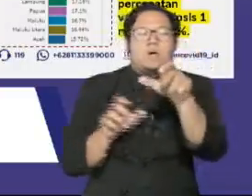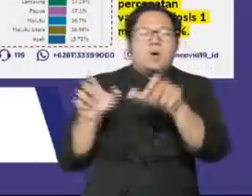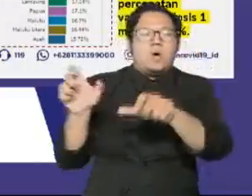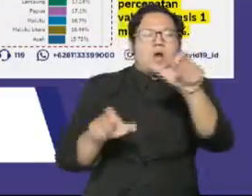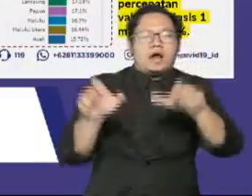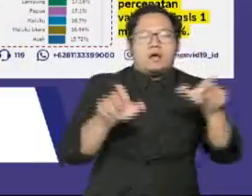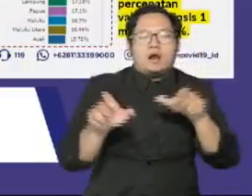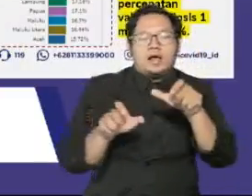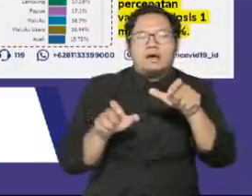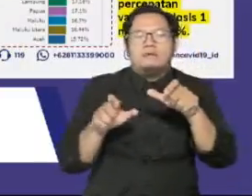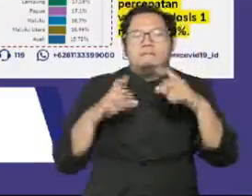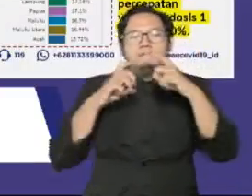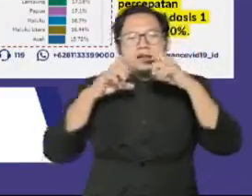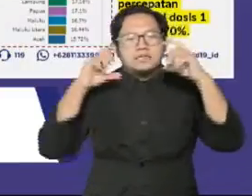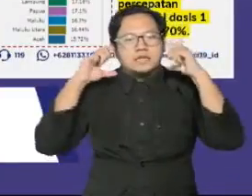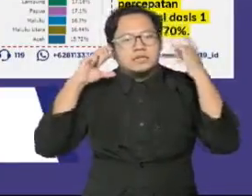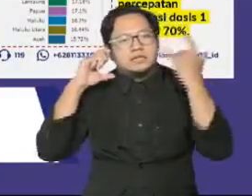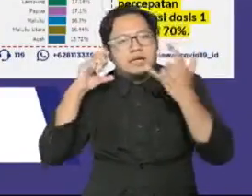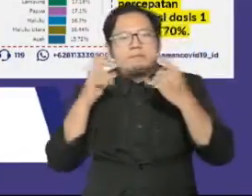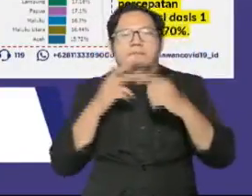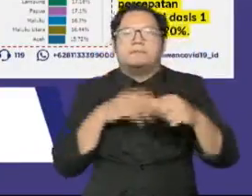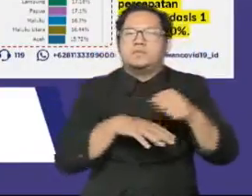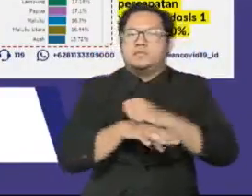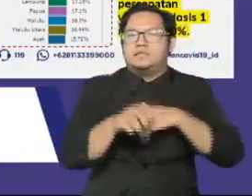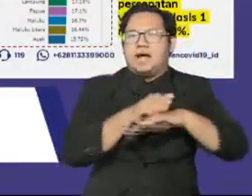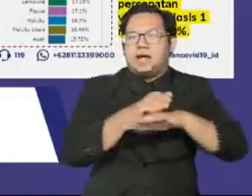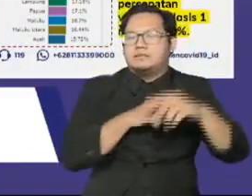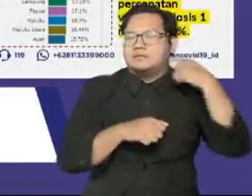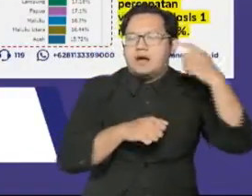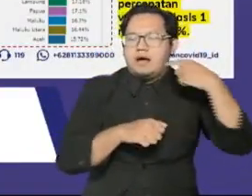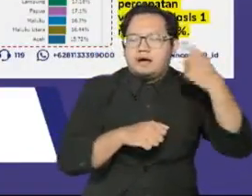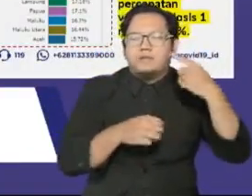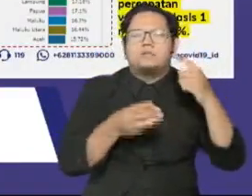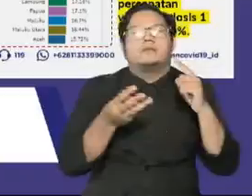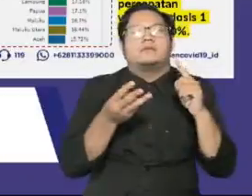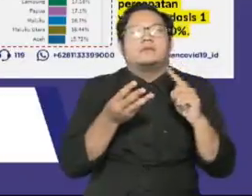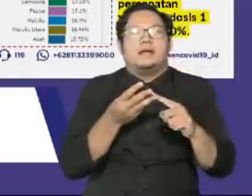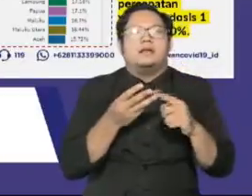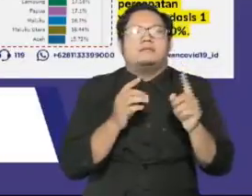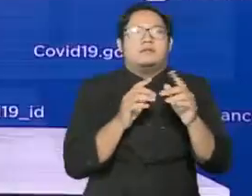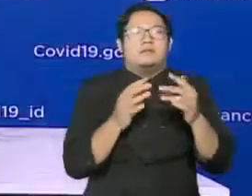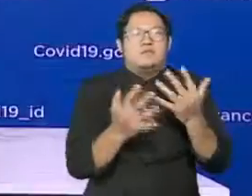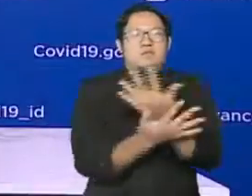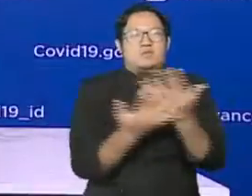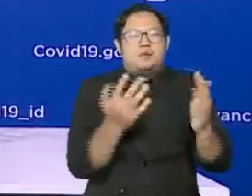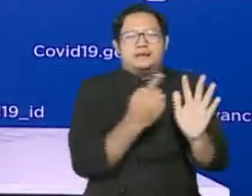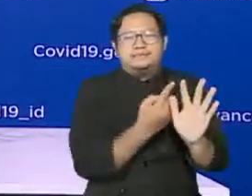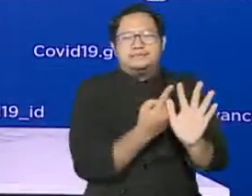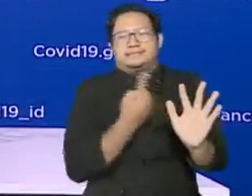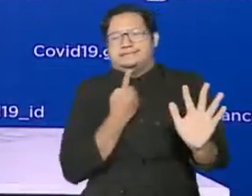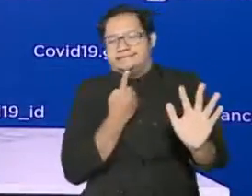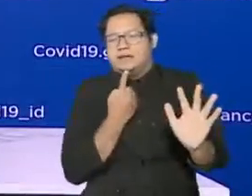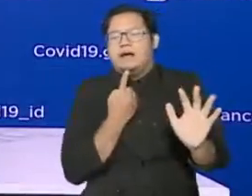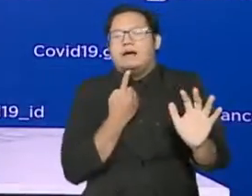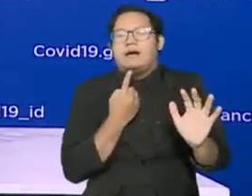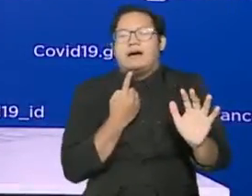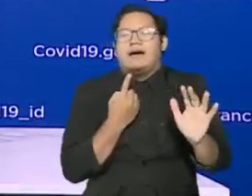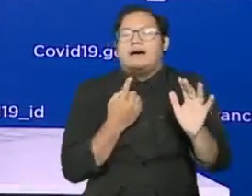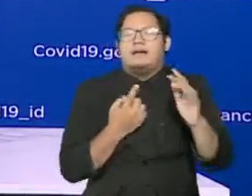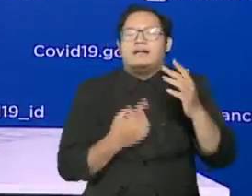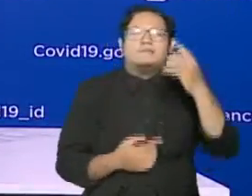jawab untuk memakai masker rajin mencuci tangan dan sebisa mungkin menghindari kerumunan Saya yakin